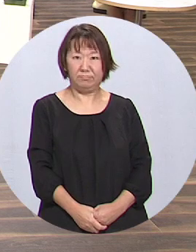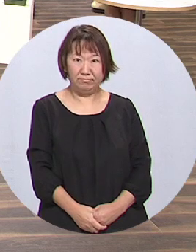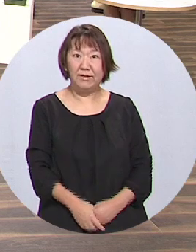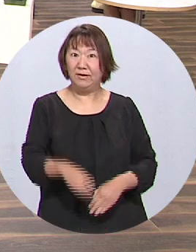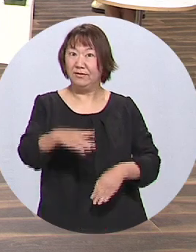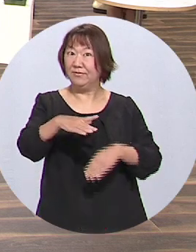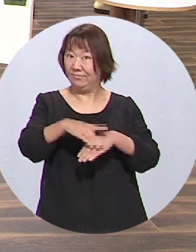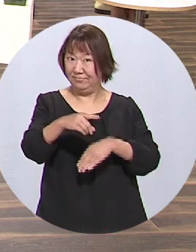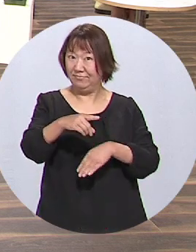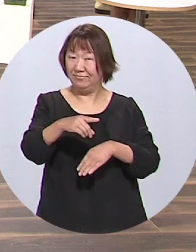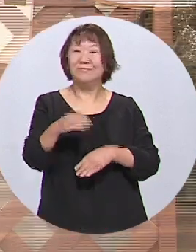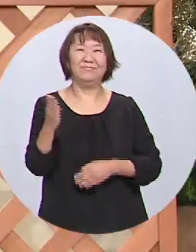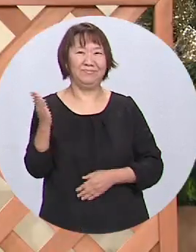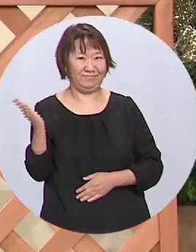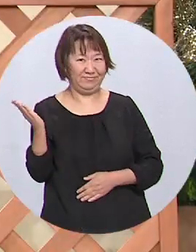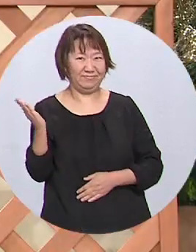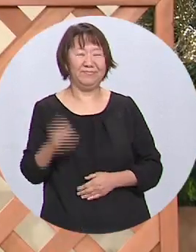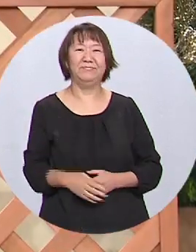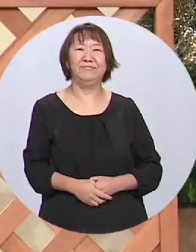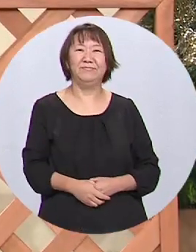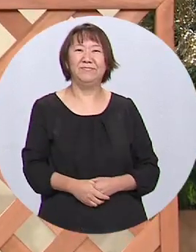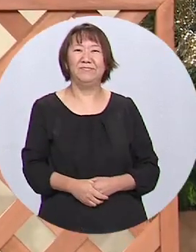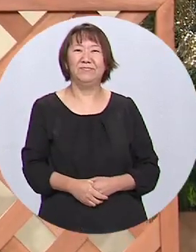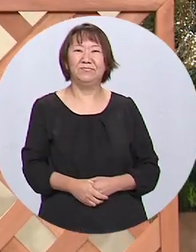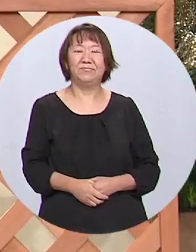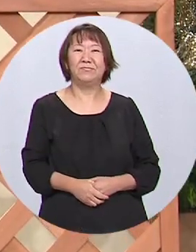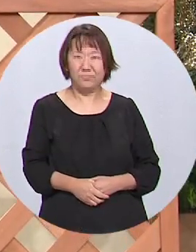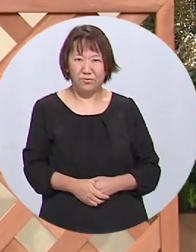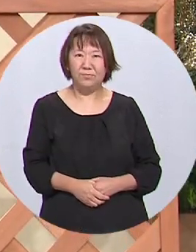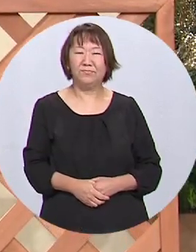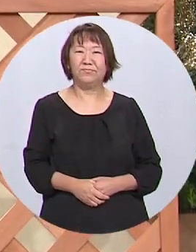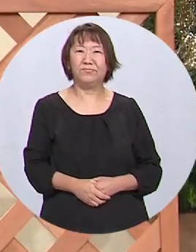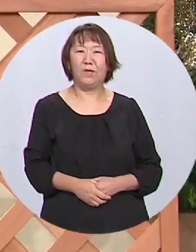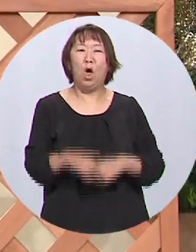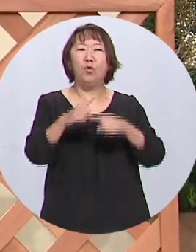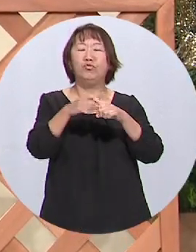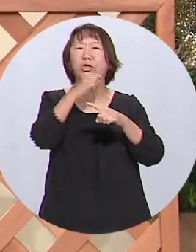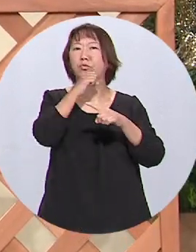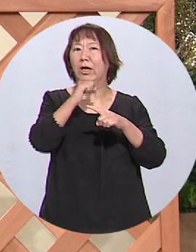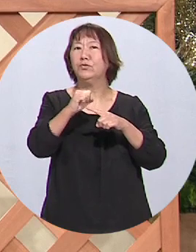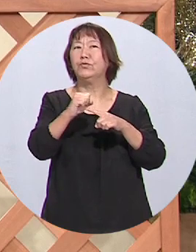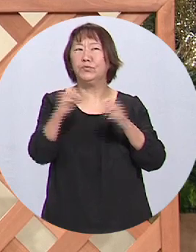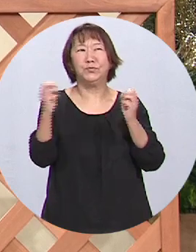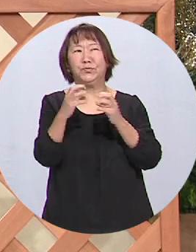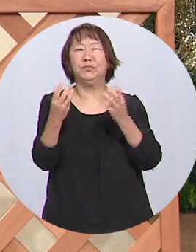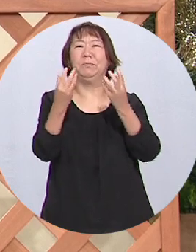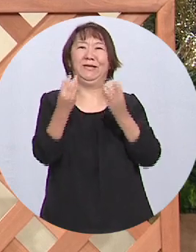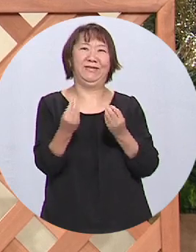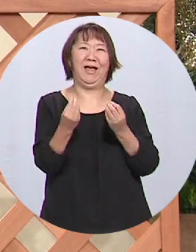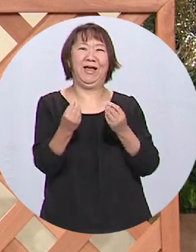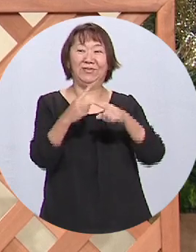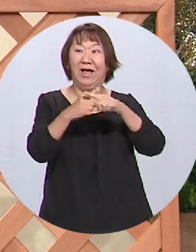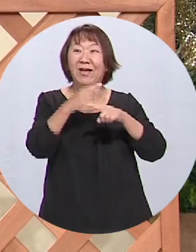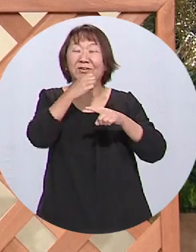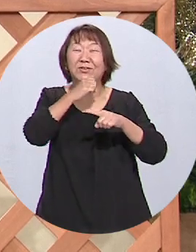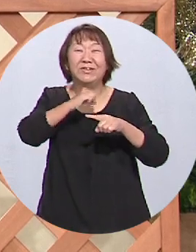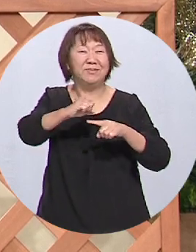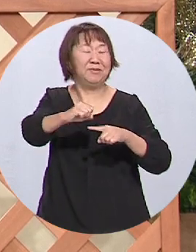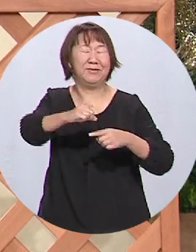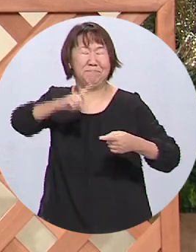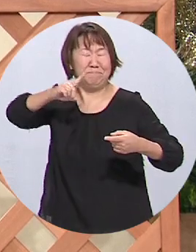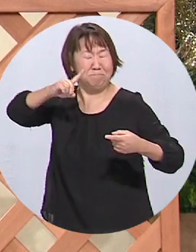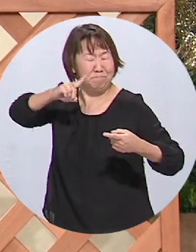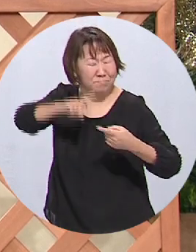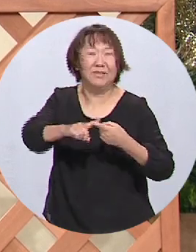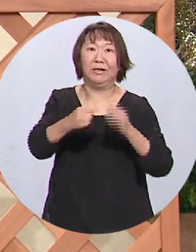あ最初のコーナーは金井さん。 はい、ということで、まあ、オープニングでもねクリスマスの話題ありました。もう今日はそんなクリスマスにぴったりなん